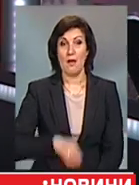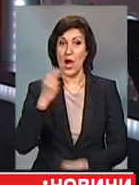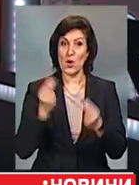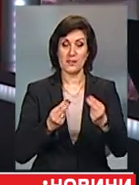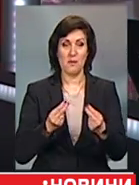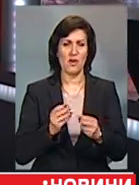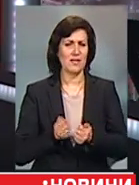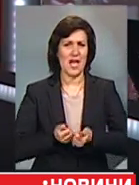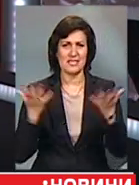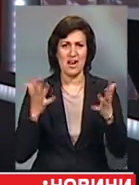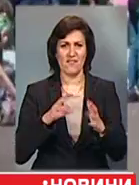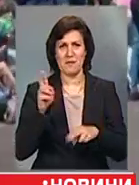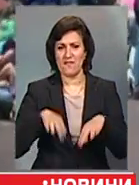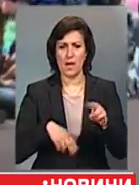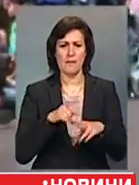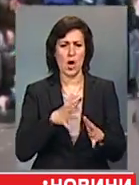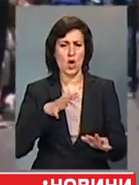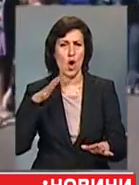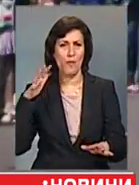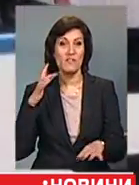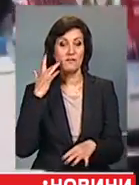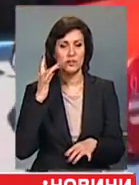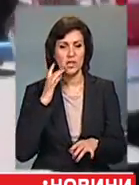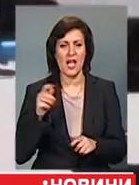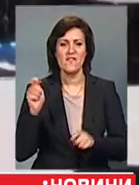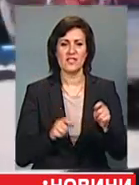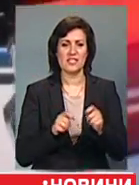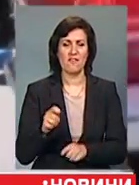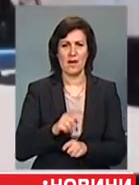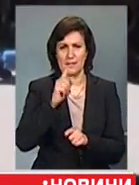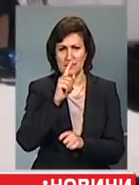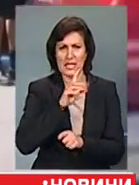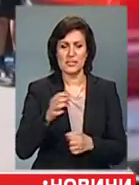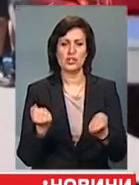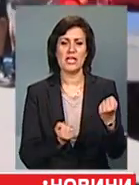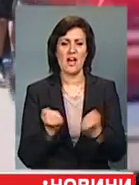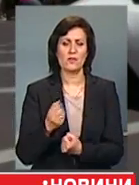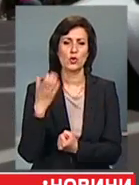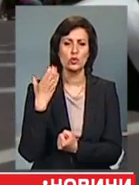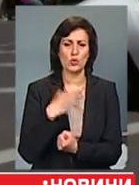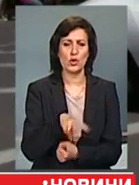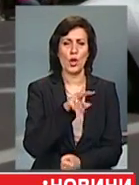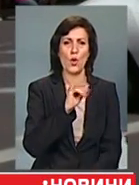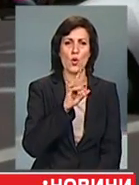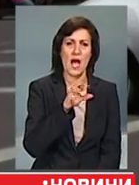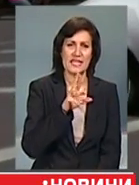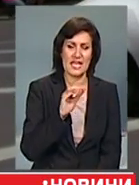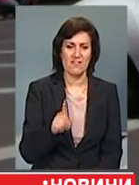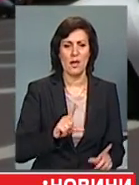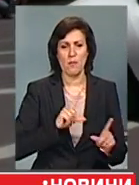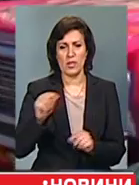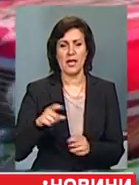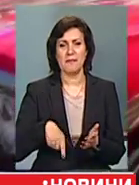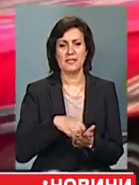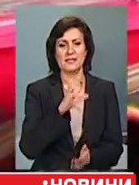Розмальовані яскравими фарбами, хромовані. У США відбувся фестиваль класичних авто. Сотні лоурайдерів проїхали містом